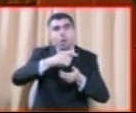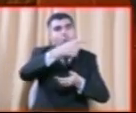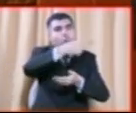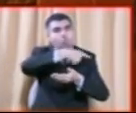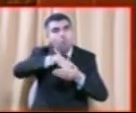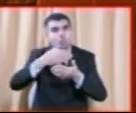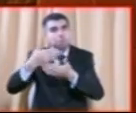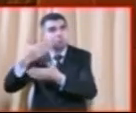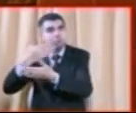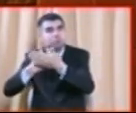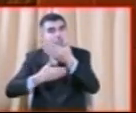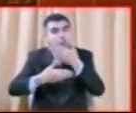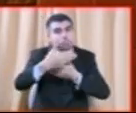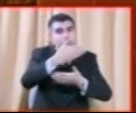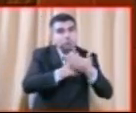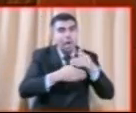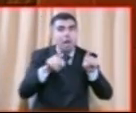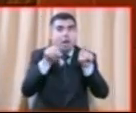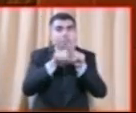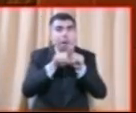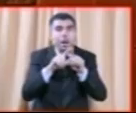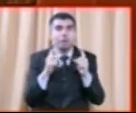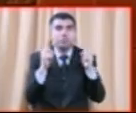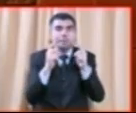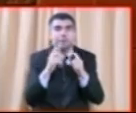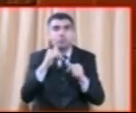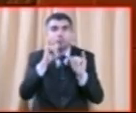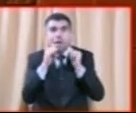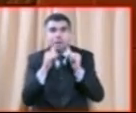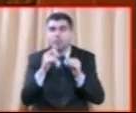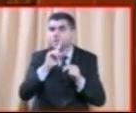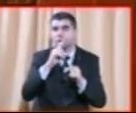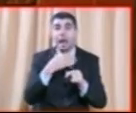نلعب في مربع الخصوم وأن لا نقدم الهدايا